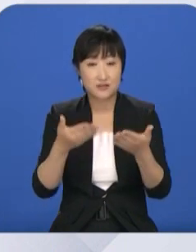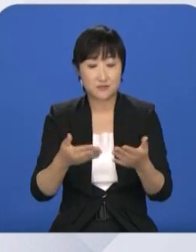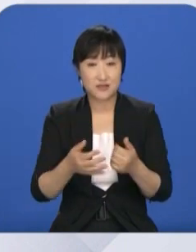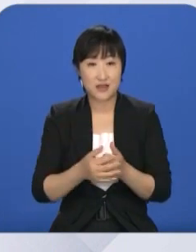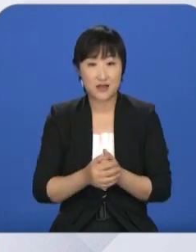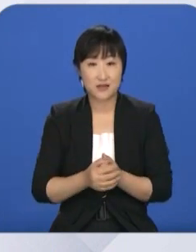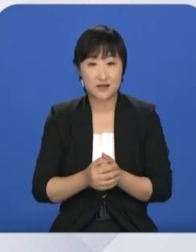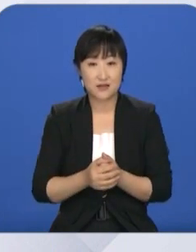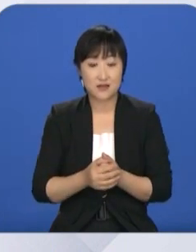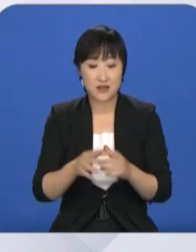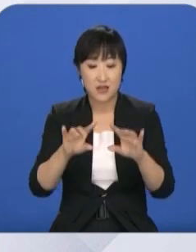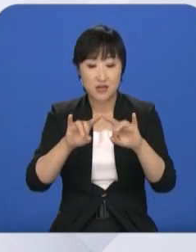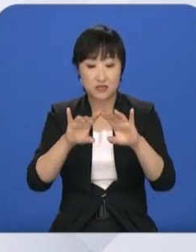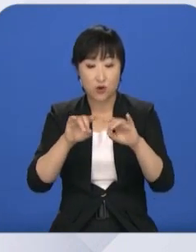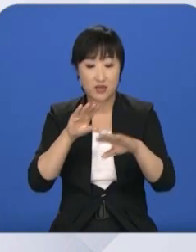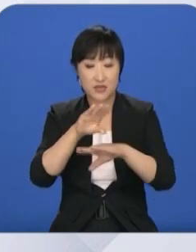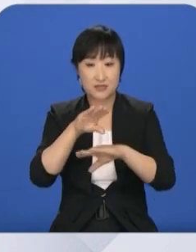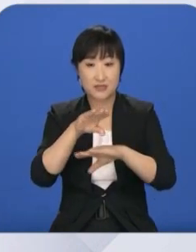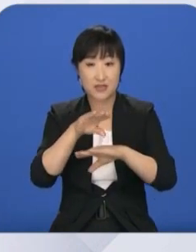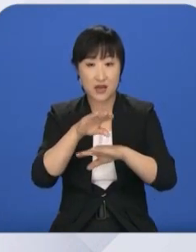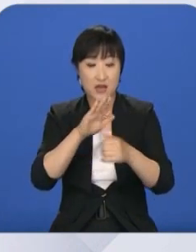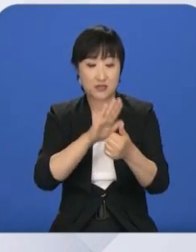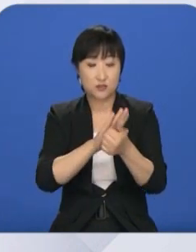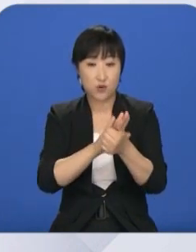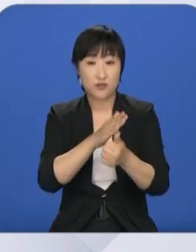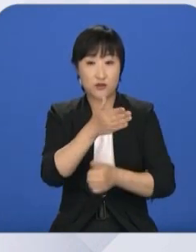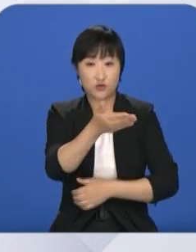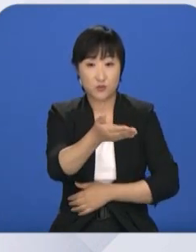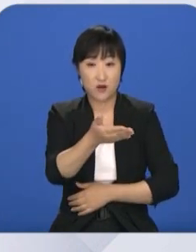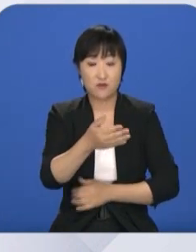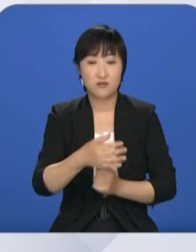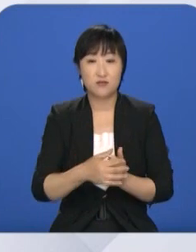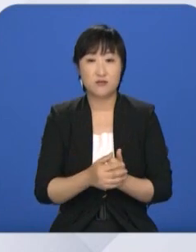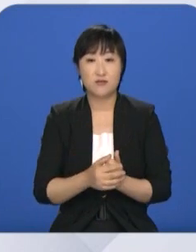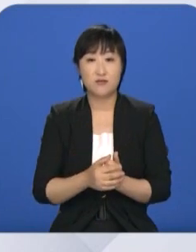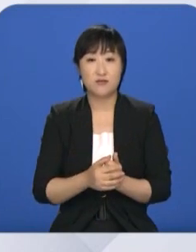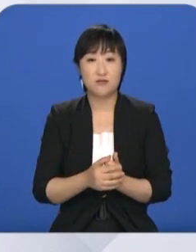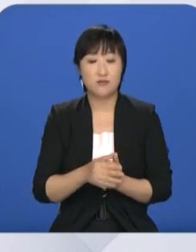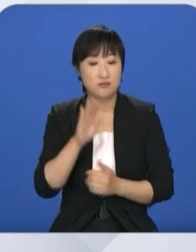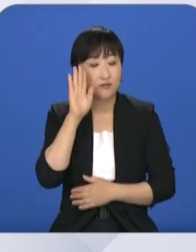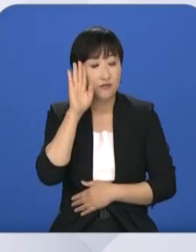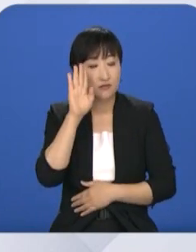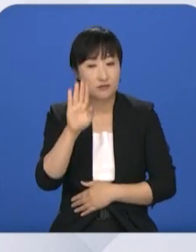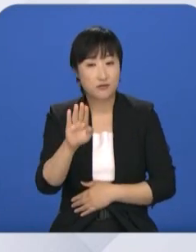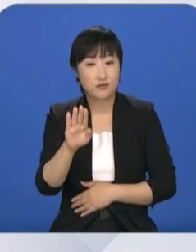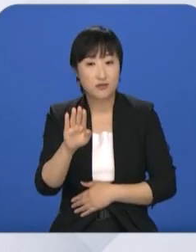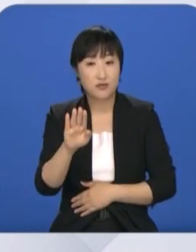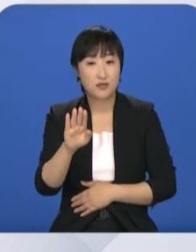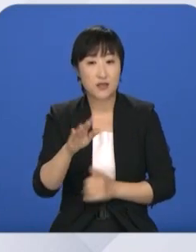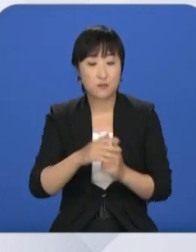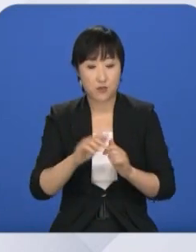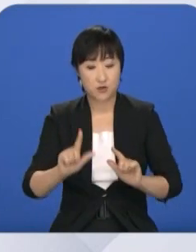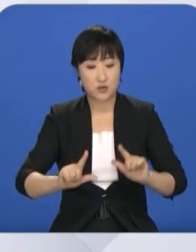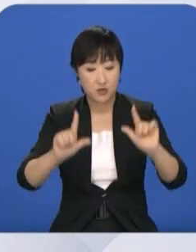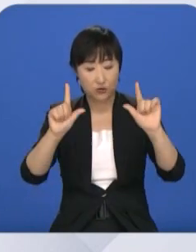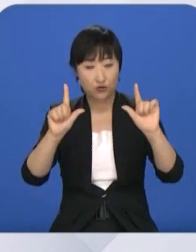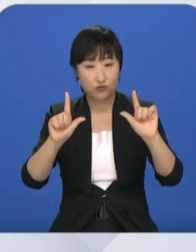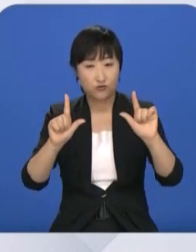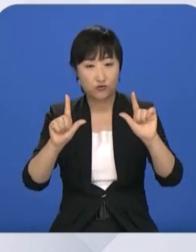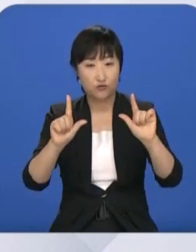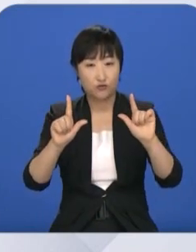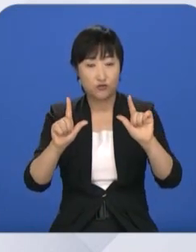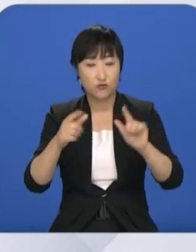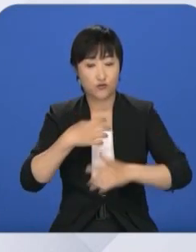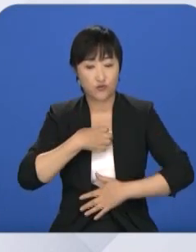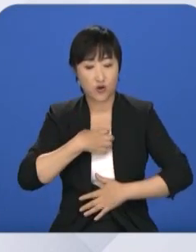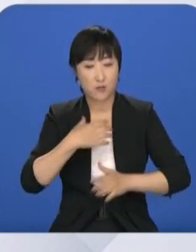되겠습니다. 왜냐하면 전기차를 지원해서 어떻게 보면 앞으로 기후 대응 위기나 여러 가지